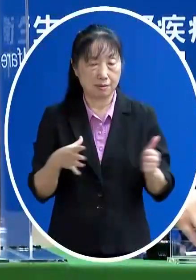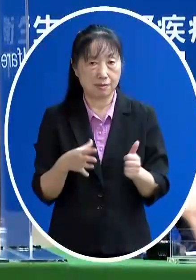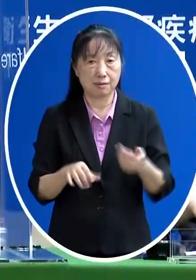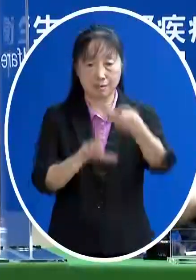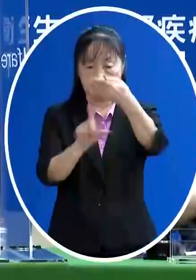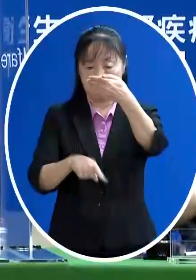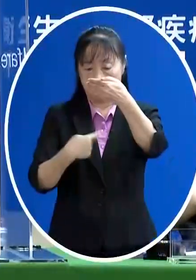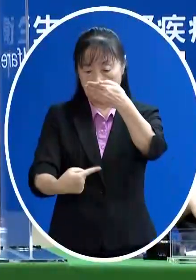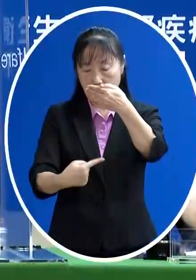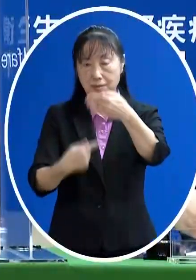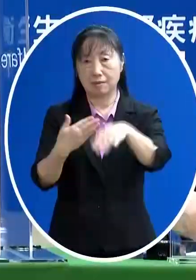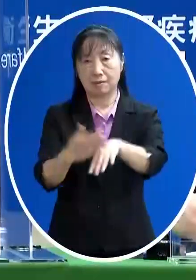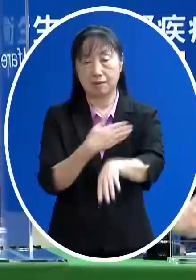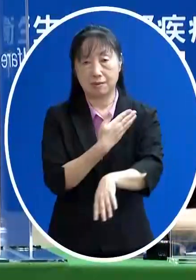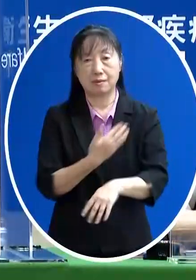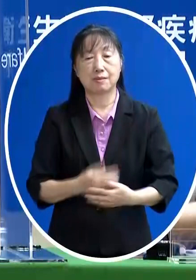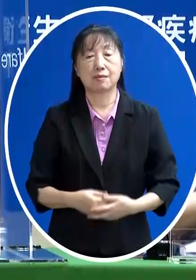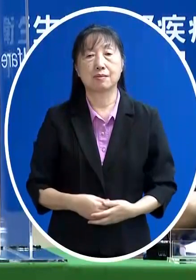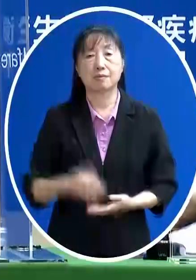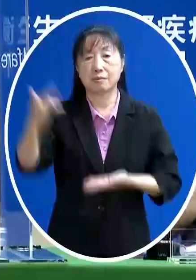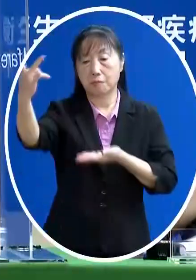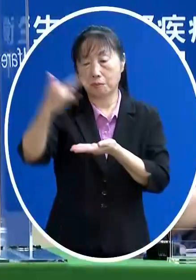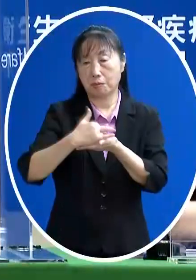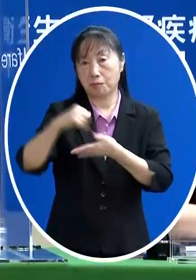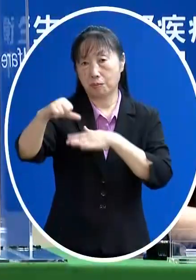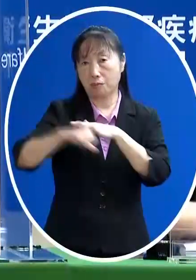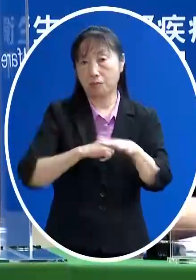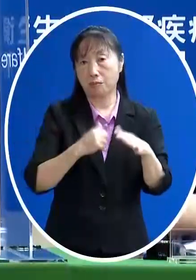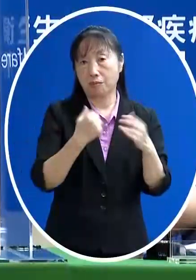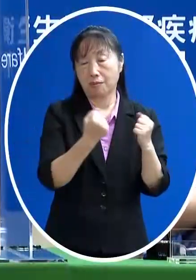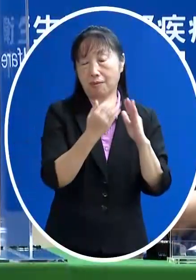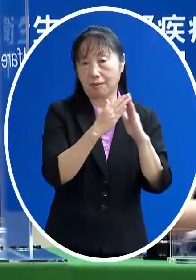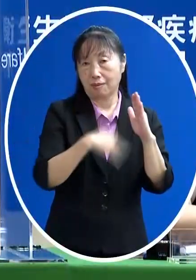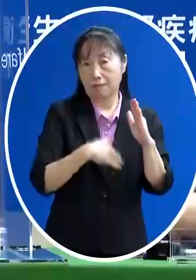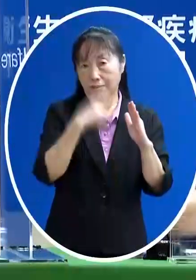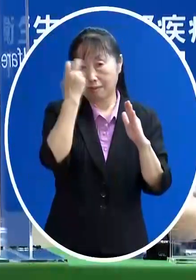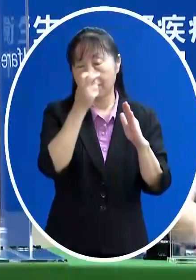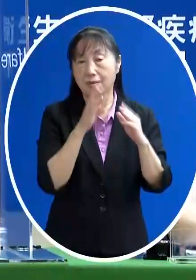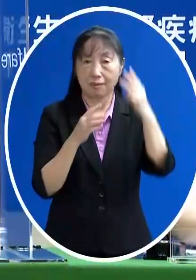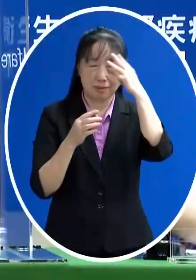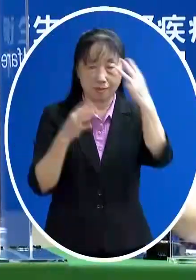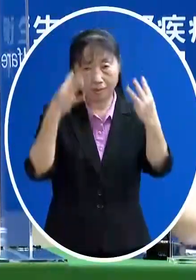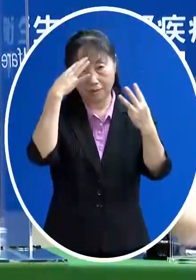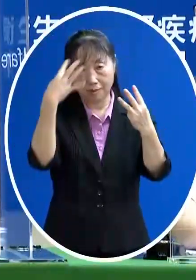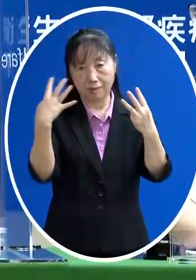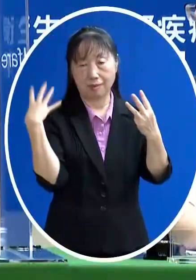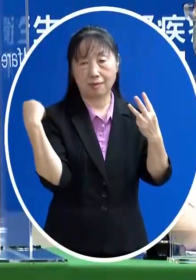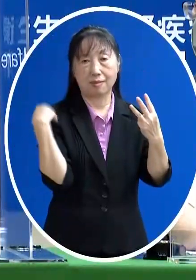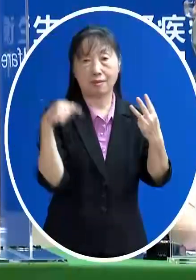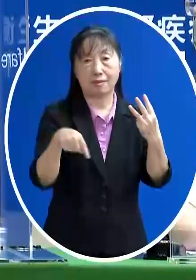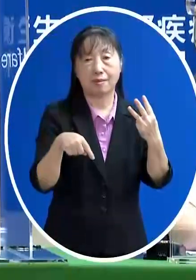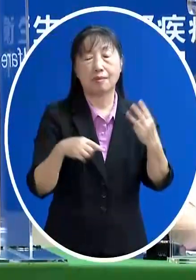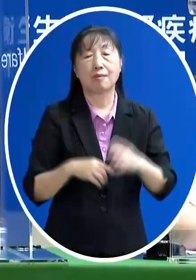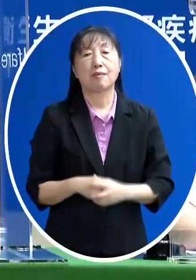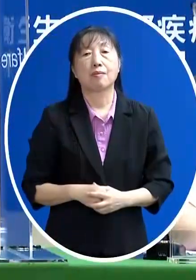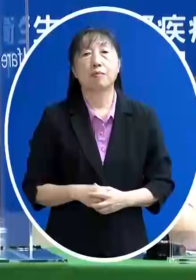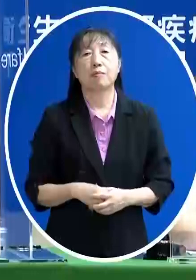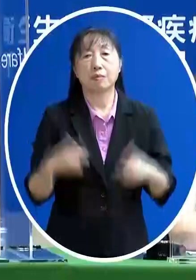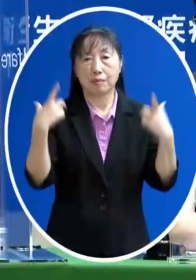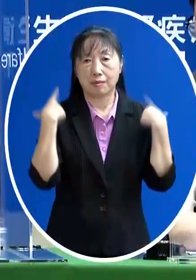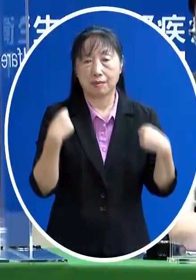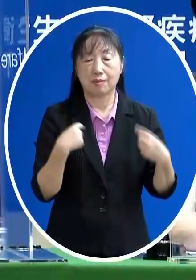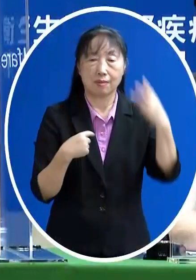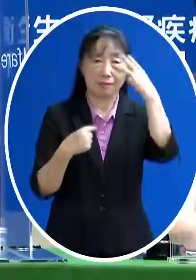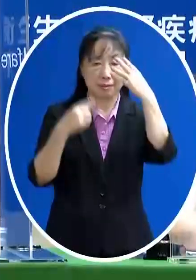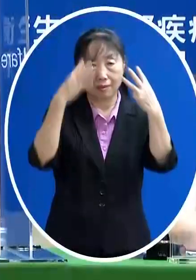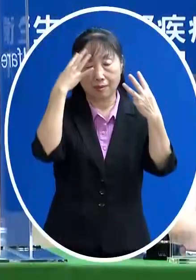9月1号开始，那我们的入境居家检疫虽然还是维持3加4，好，那我们知道这个原先的这个